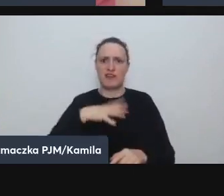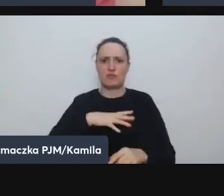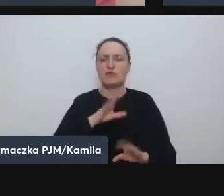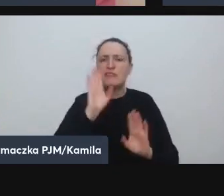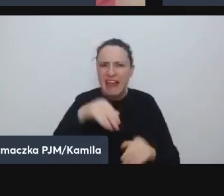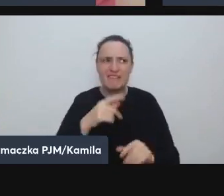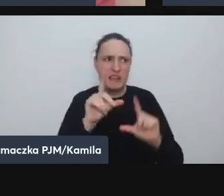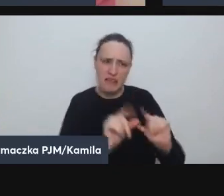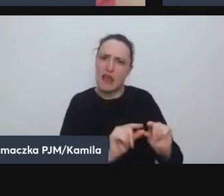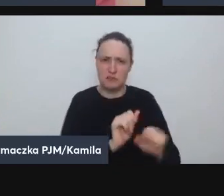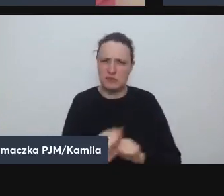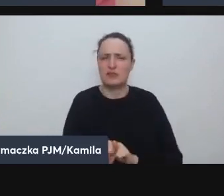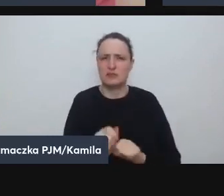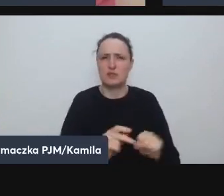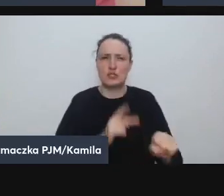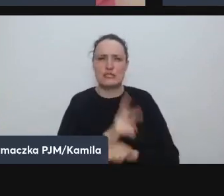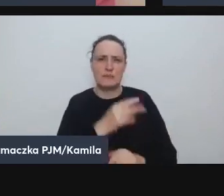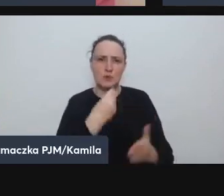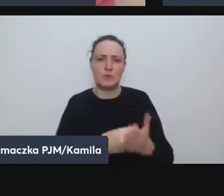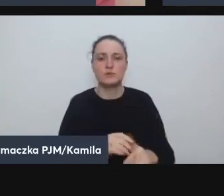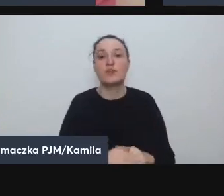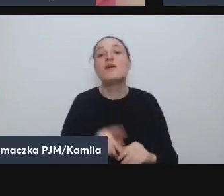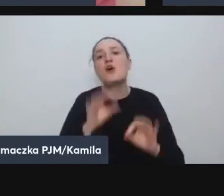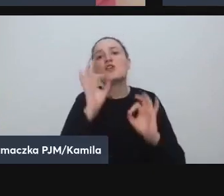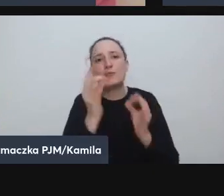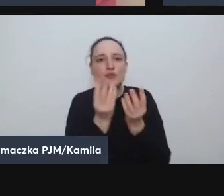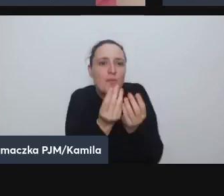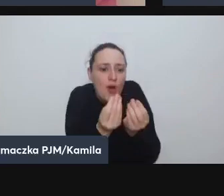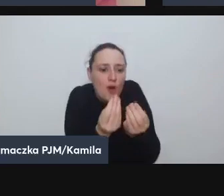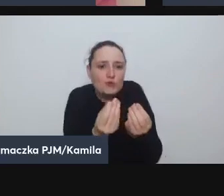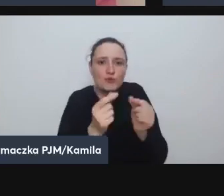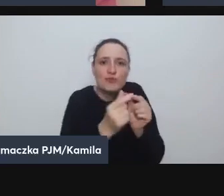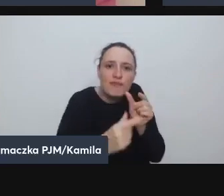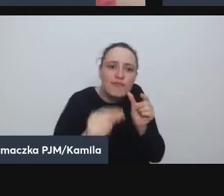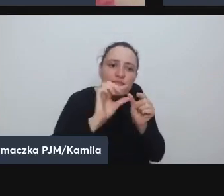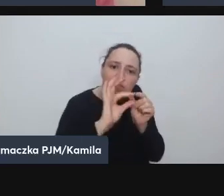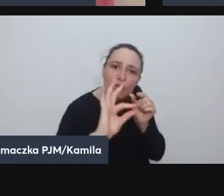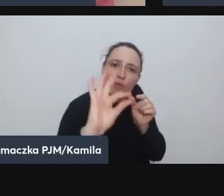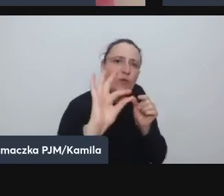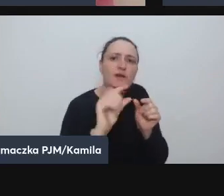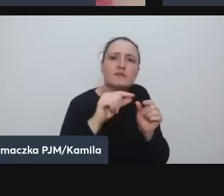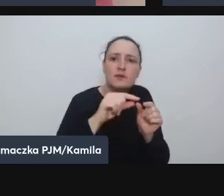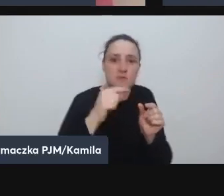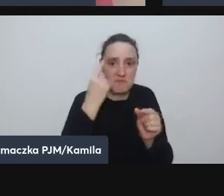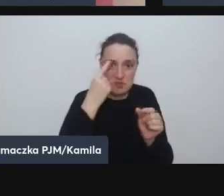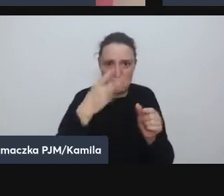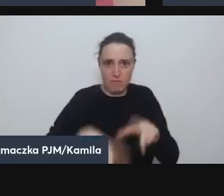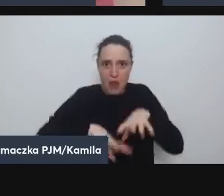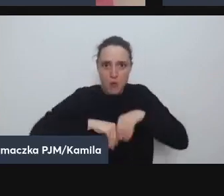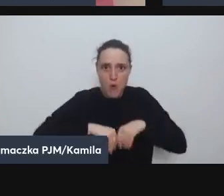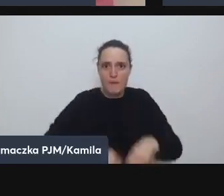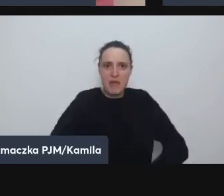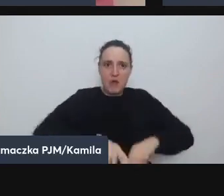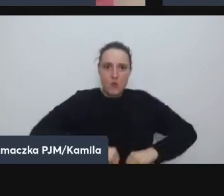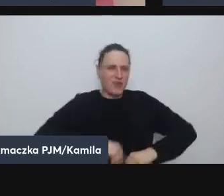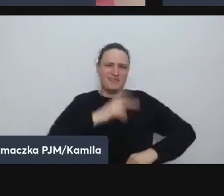dosyć tanio, bo jednak fajnie sobie wymacać ten wkład, który jest, nie? Bo ludziom też się może wydawać, że to jakaś taka pielucha, a zupełnie tak nie